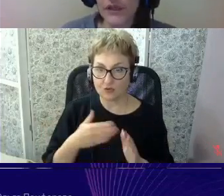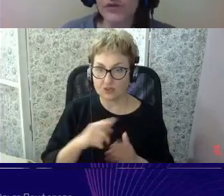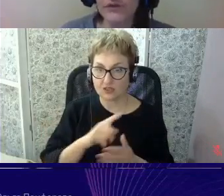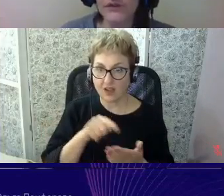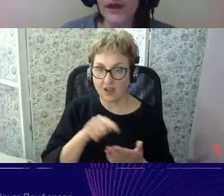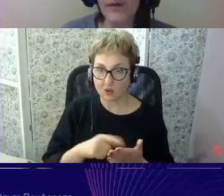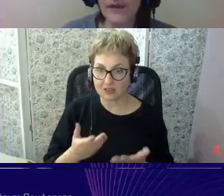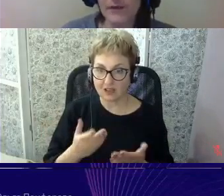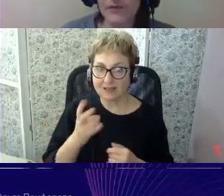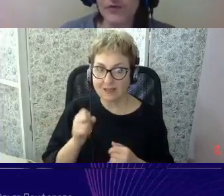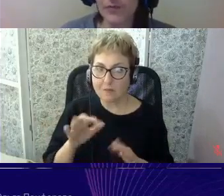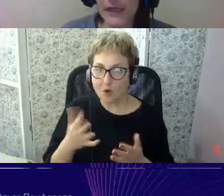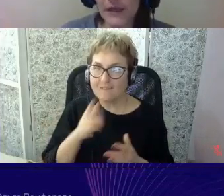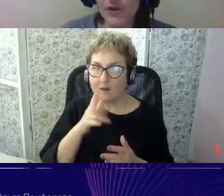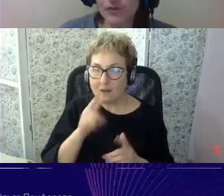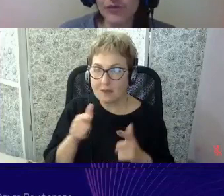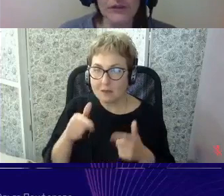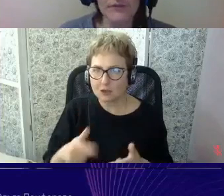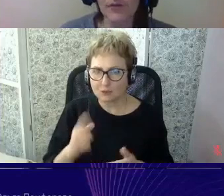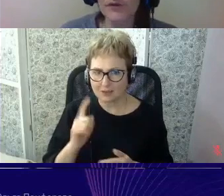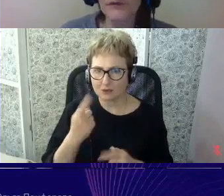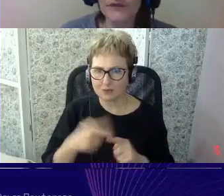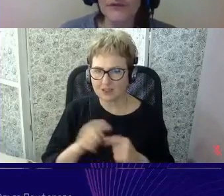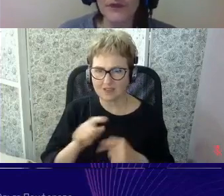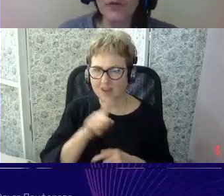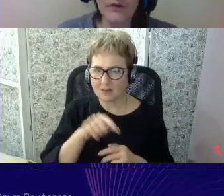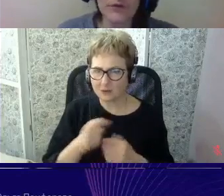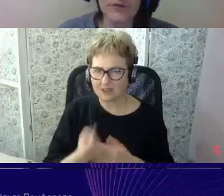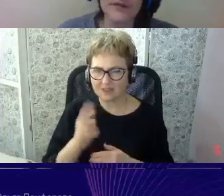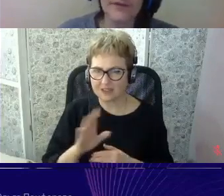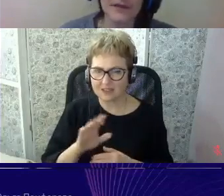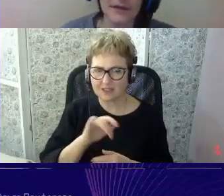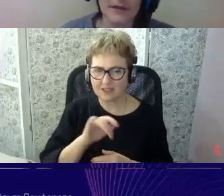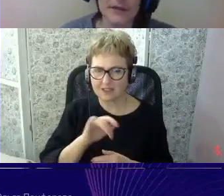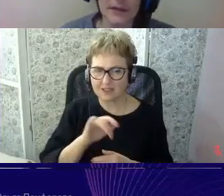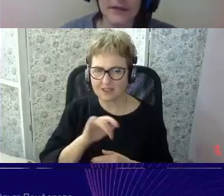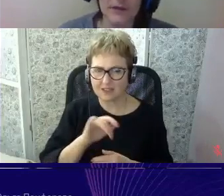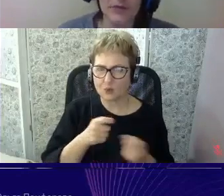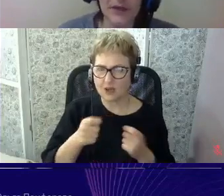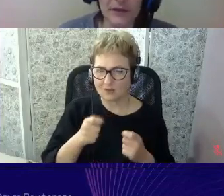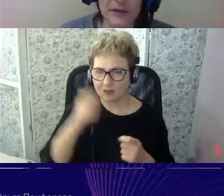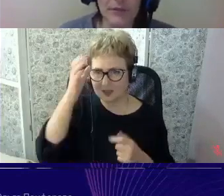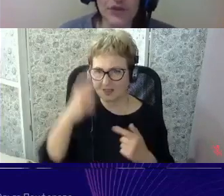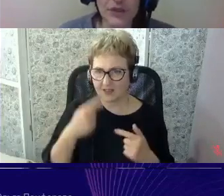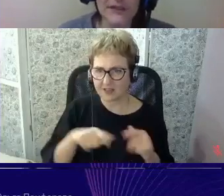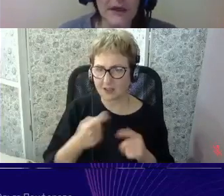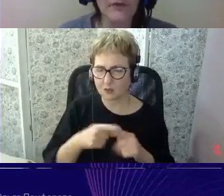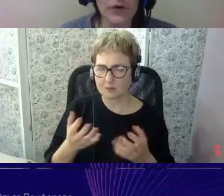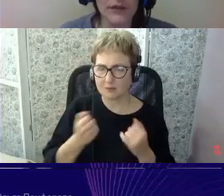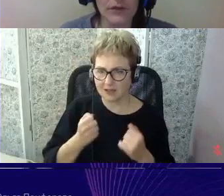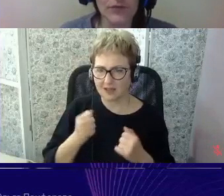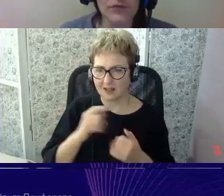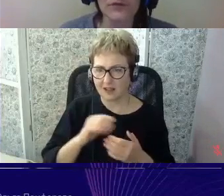вопрос. То есть на момент поступления почему-то этот вопрос не вызвал ни у руководства образовательной организации, которая приняла на обучение